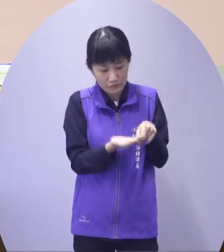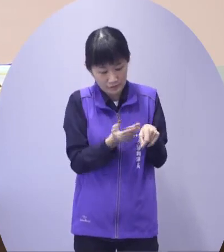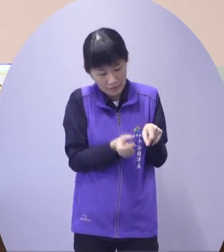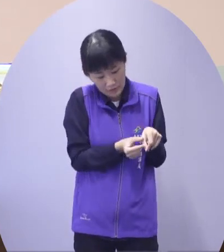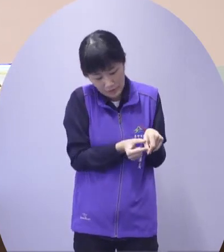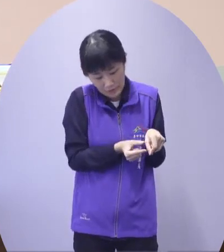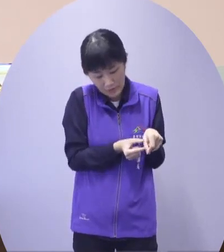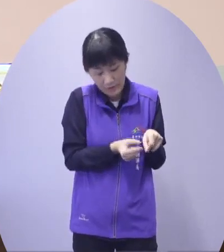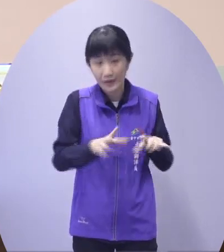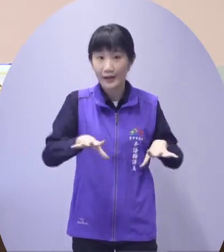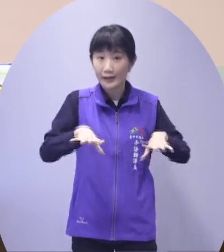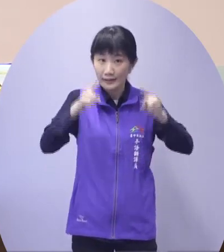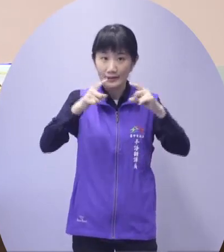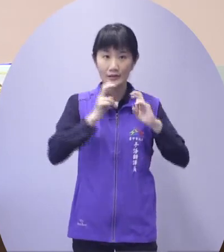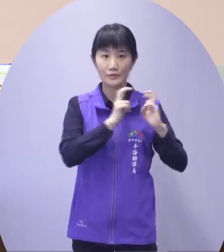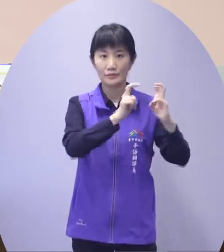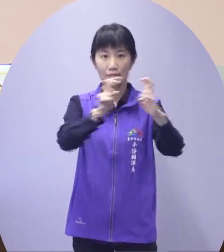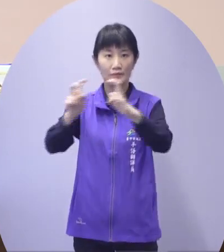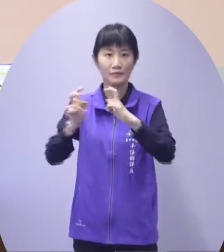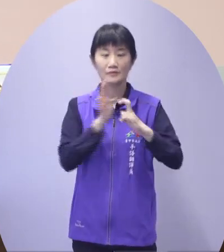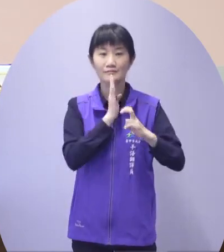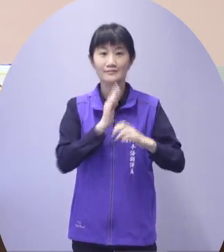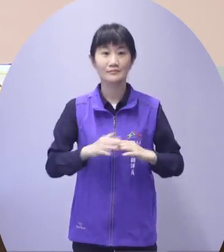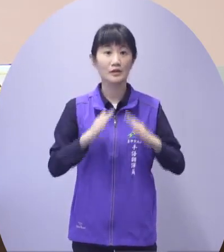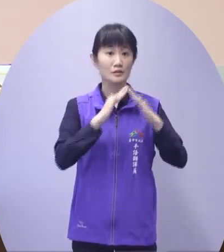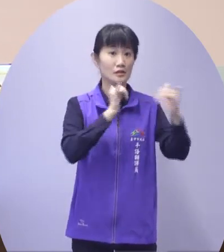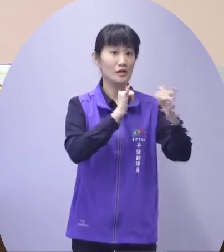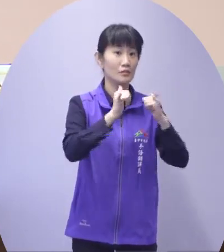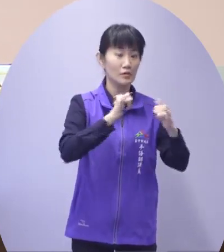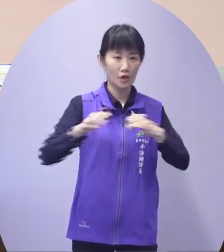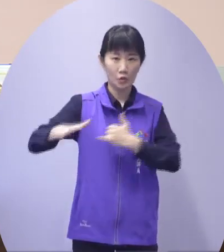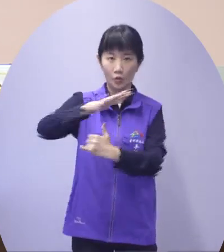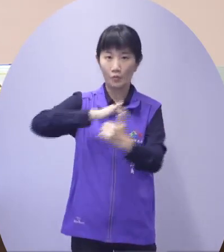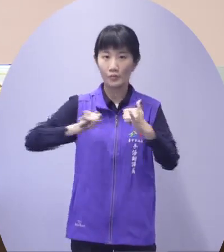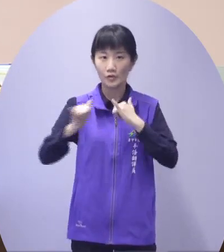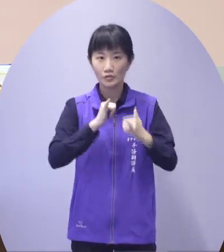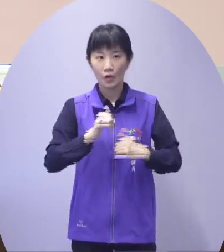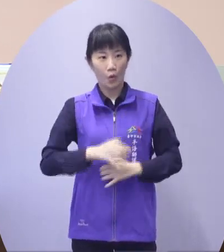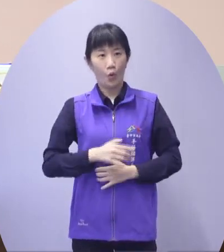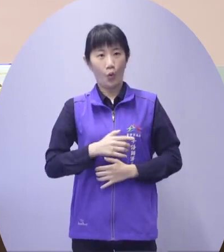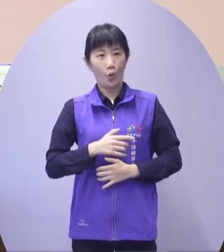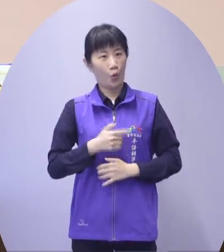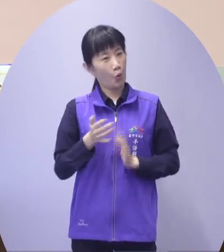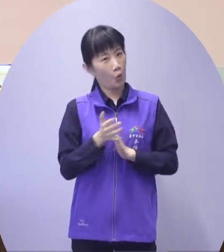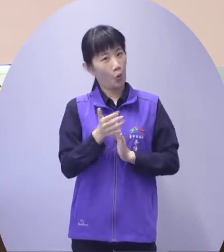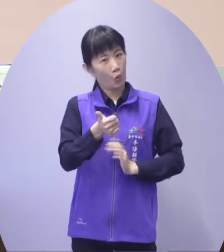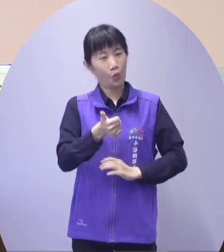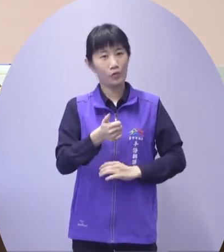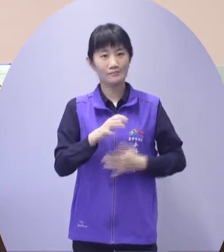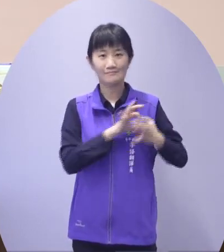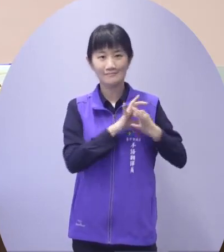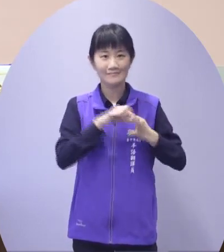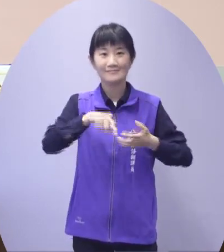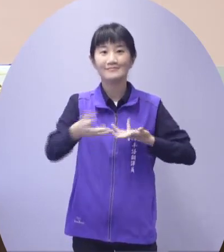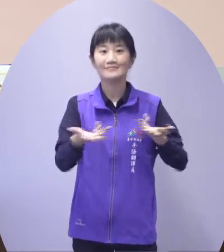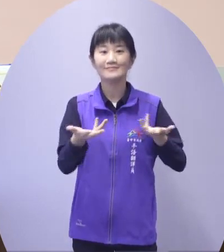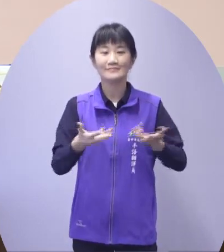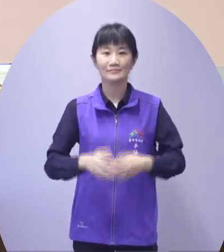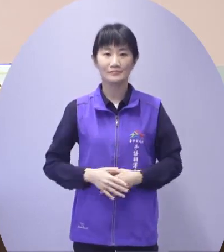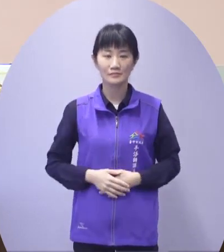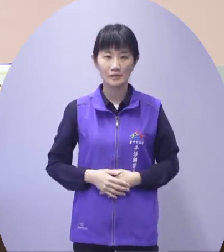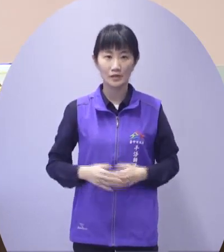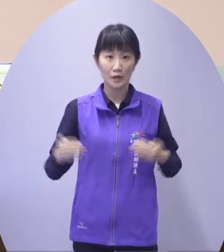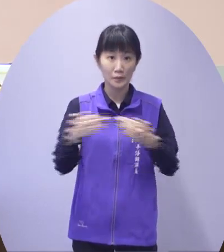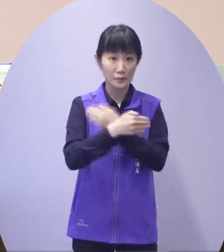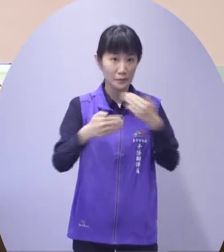条捷运，不只是市民，全国的民众都很想知道，也很关心试营运